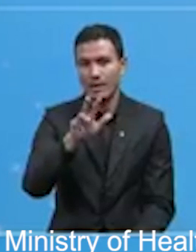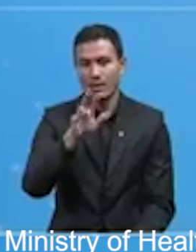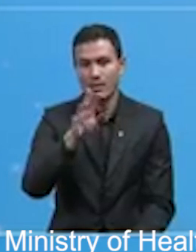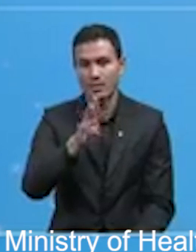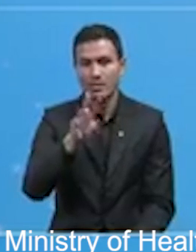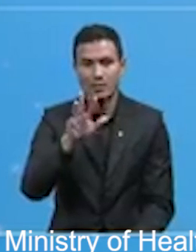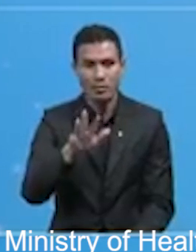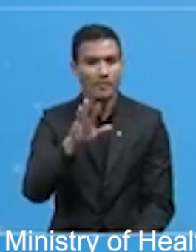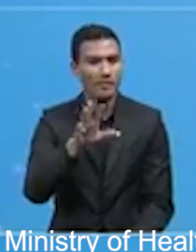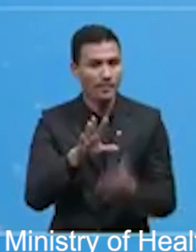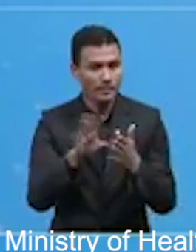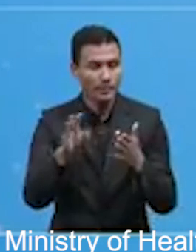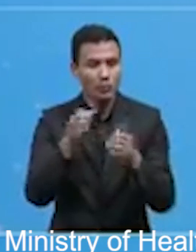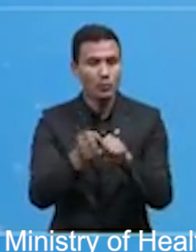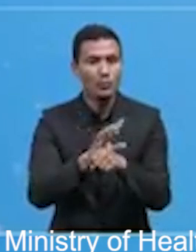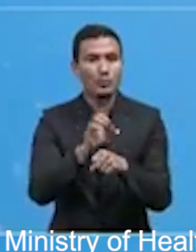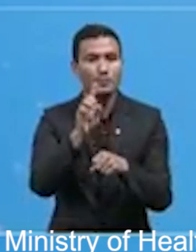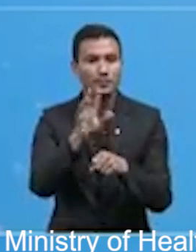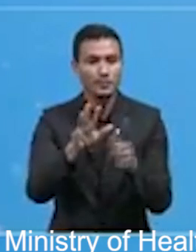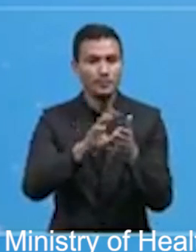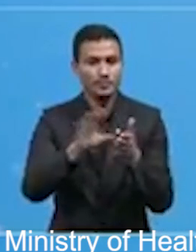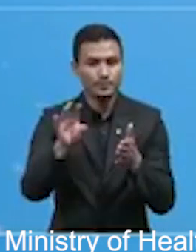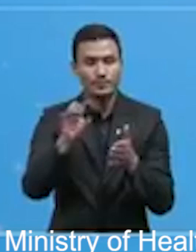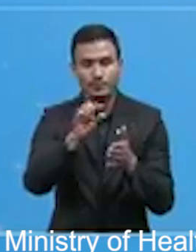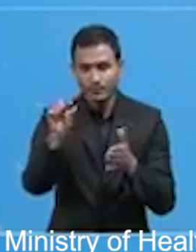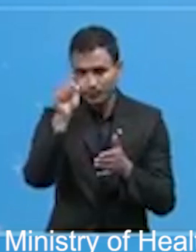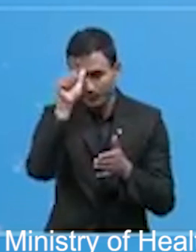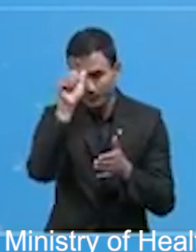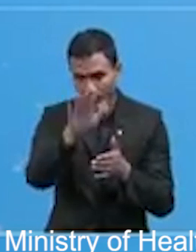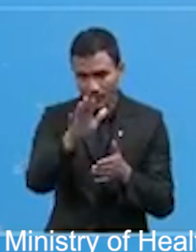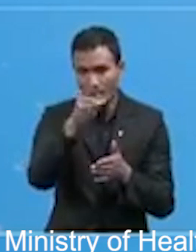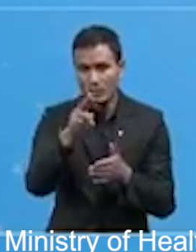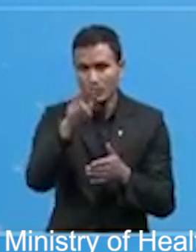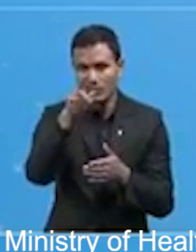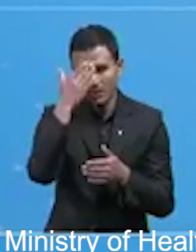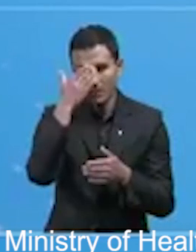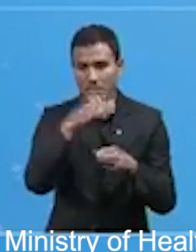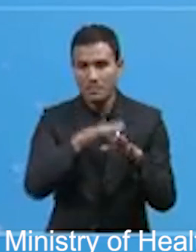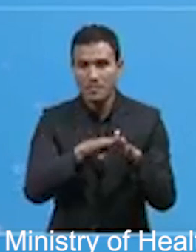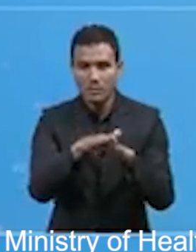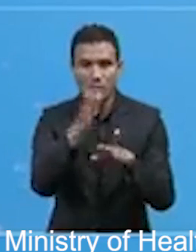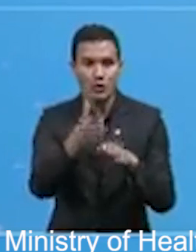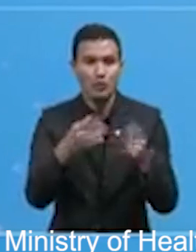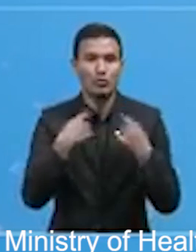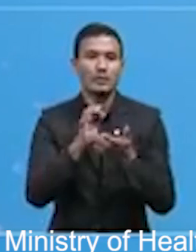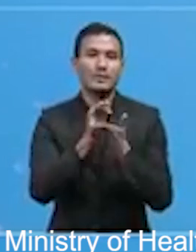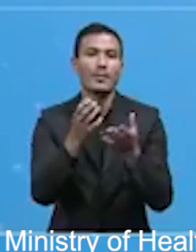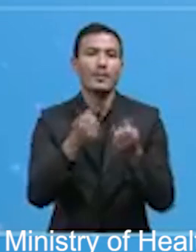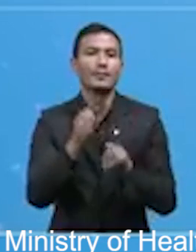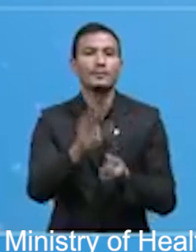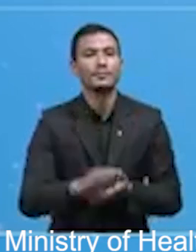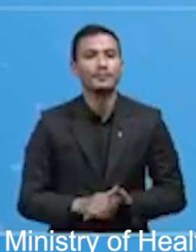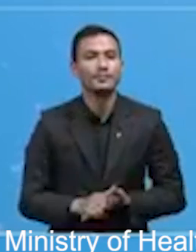98512-55839 COVID-19 बारे जानकारीहरू तथा सङ्क्रमितहरूले स्वास्थ्य सेवाहरू पाइरहनु भएको